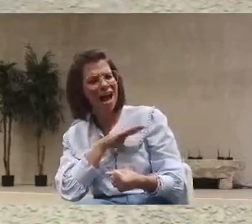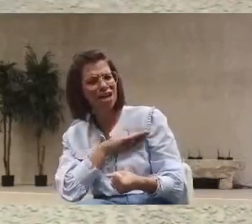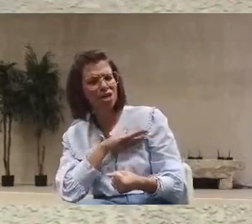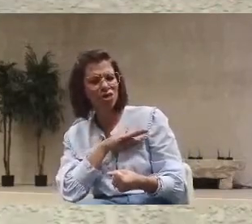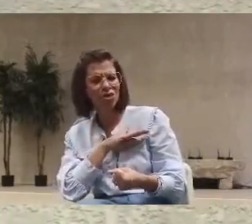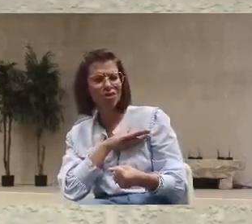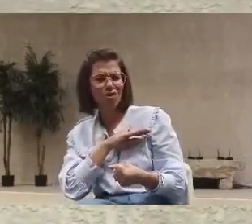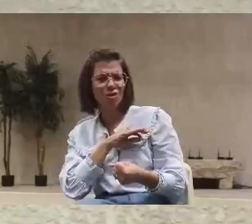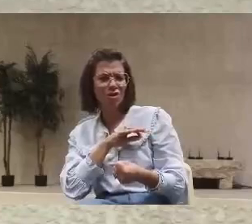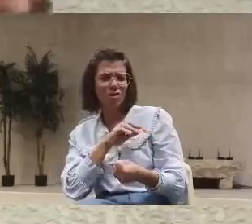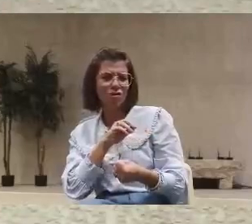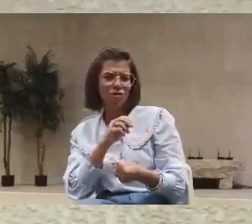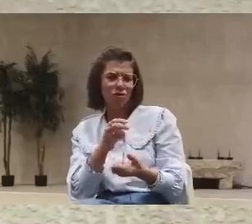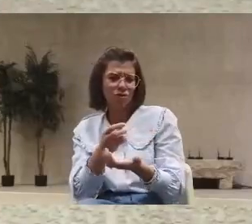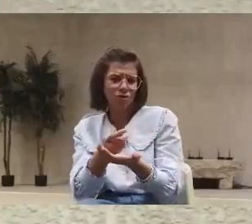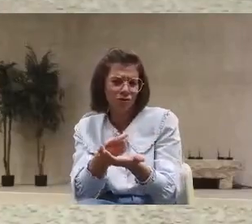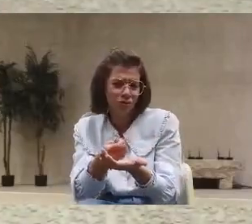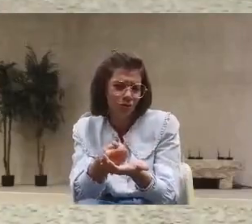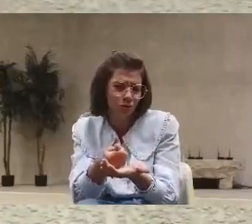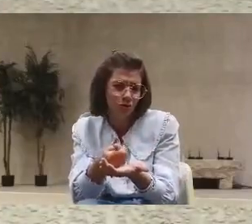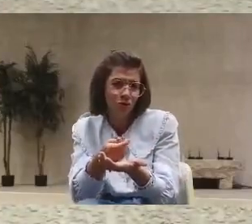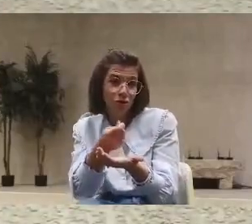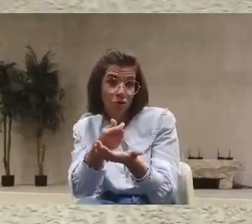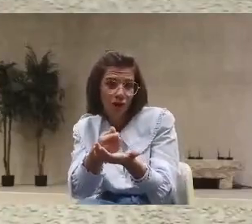une ambitieuse malsaine etc